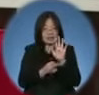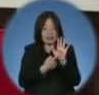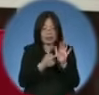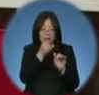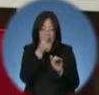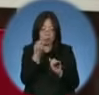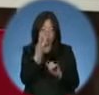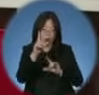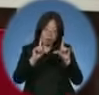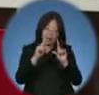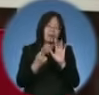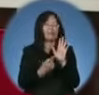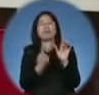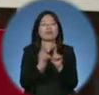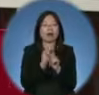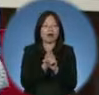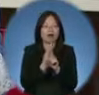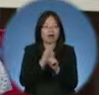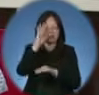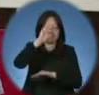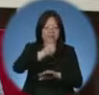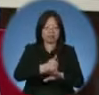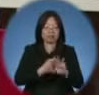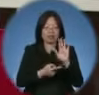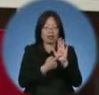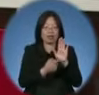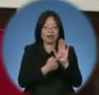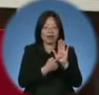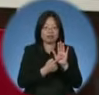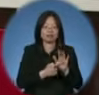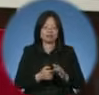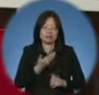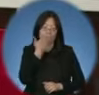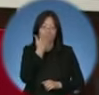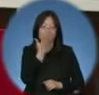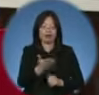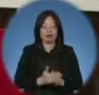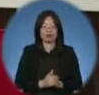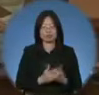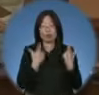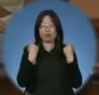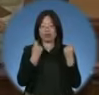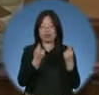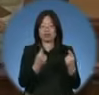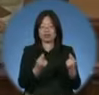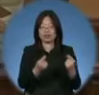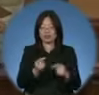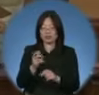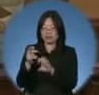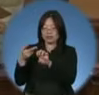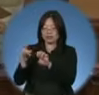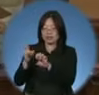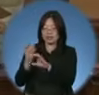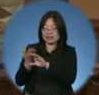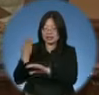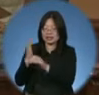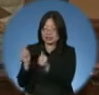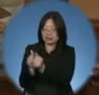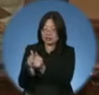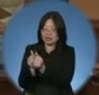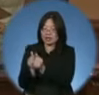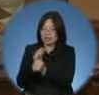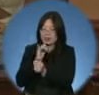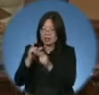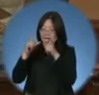나타나고 조금 예. 모양을 바꿔서 나중에 나타나고 이렇게 되는 거죠. 그럼 중년 남성만을 규정짓는 특별한 어떤